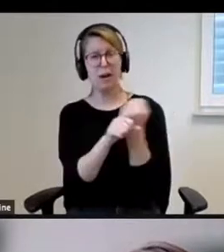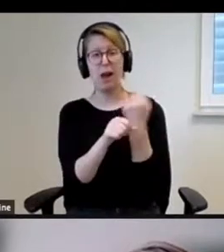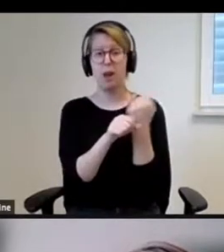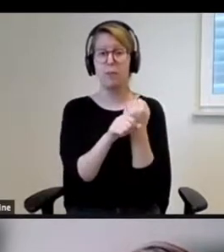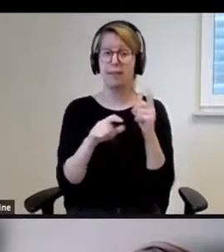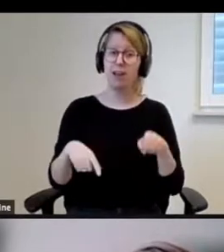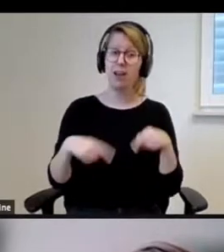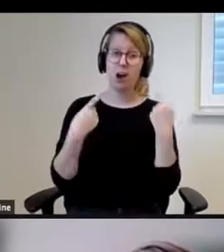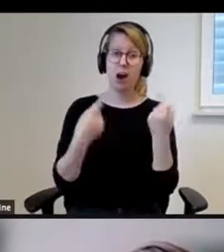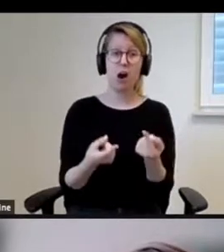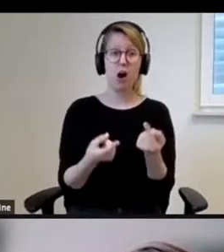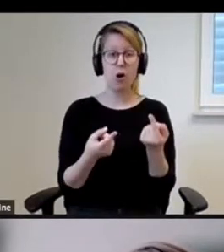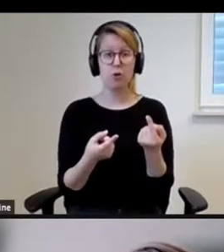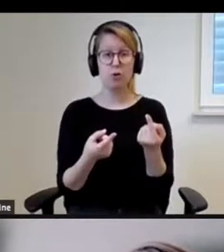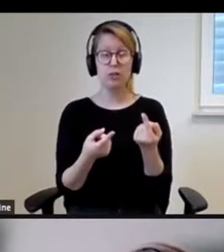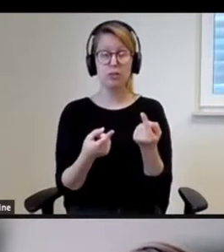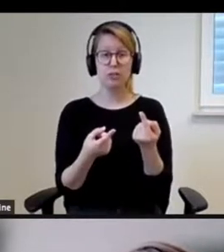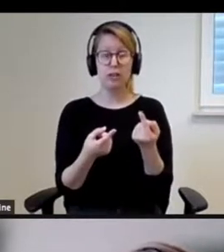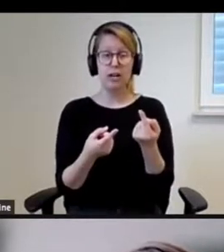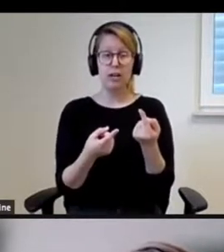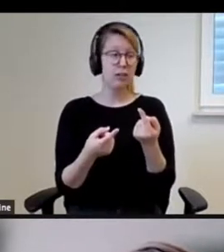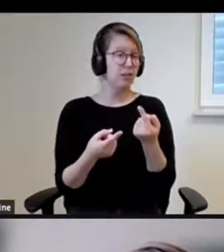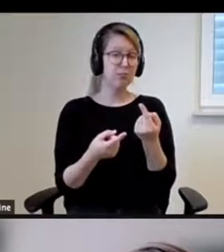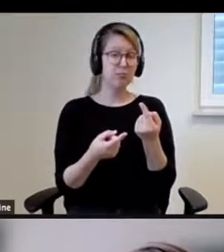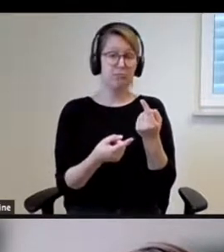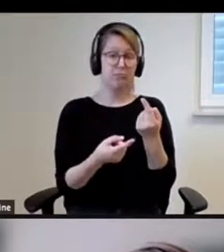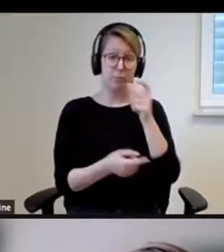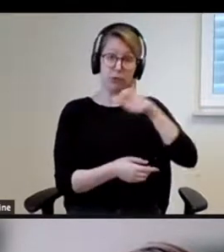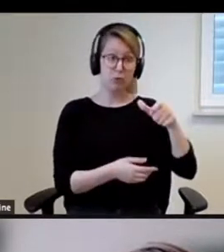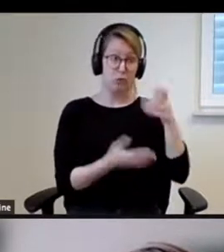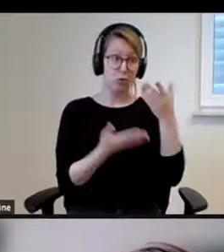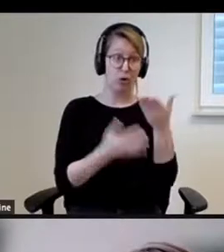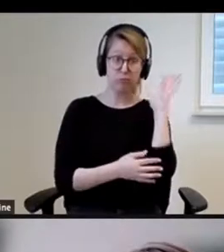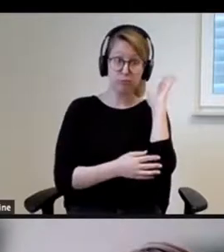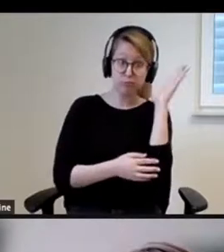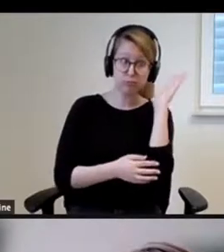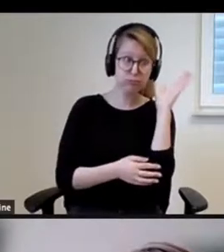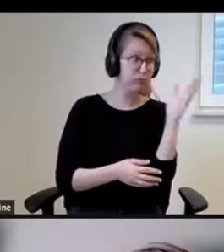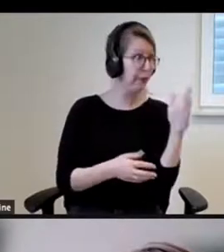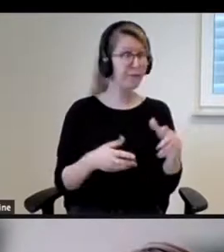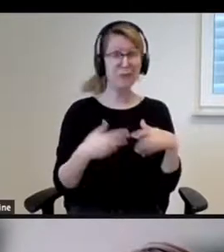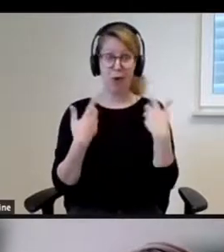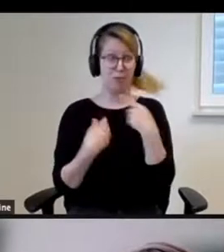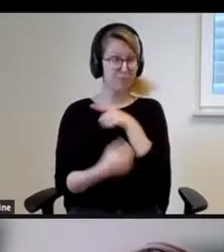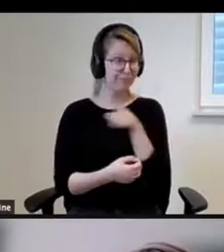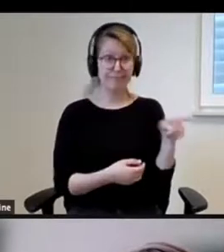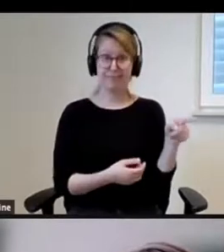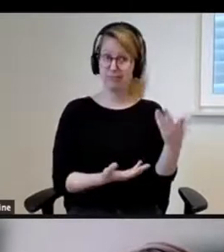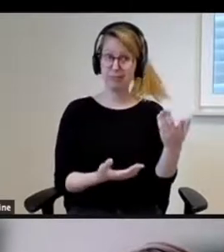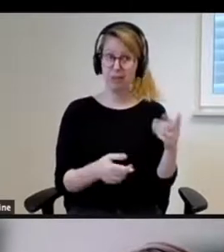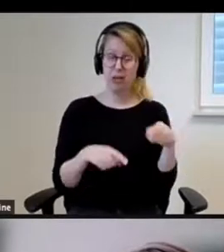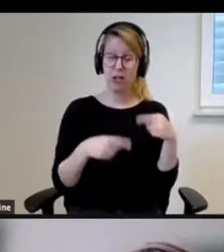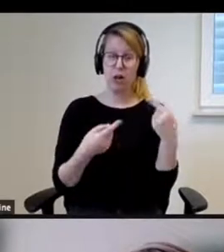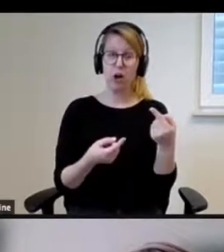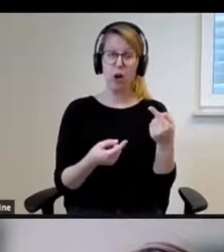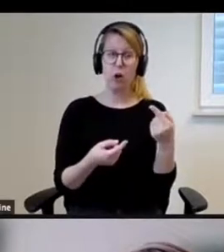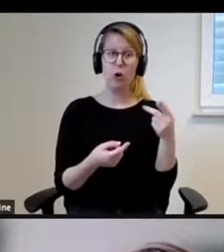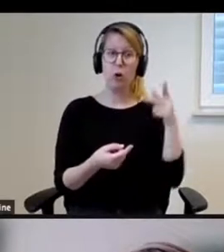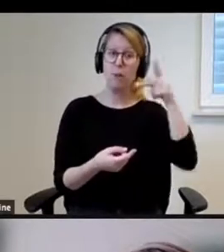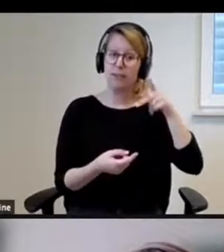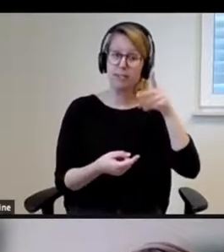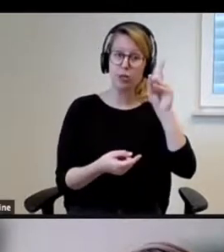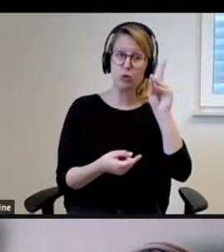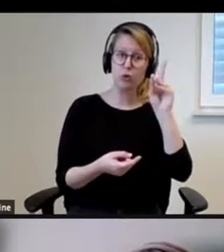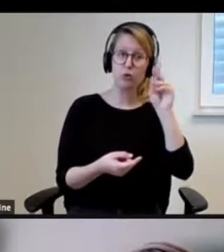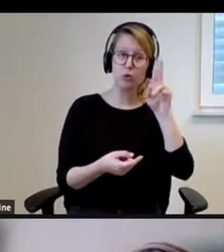Doron est présent parce que quand on parle de personnes en situation de handicap, il faut inclure la société civile et les associations qui représentent